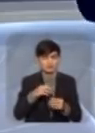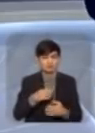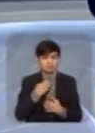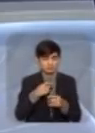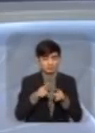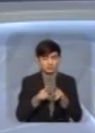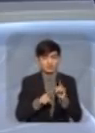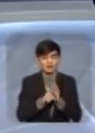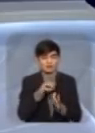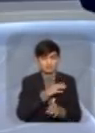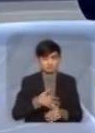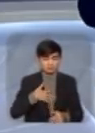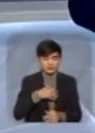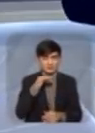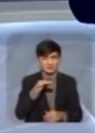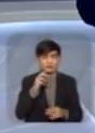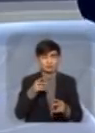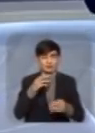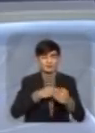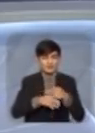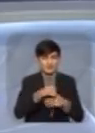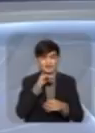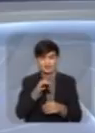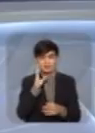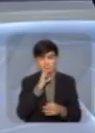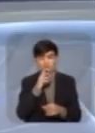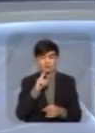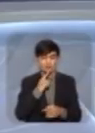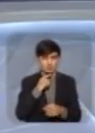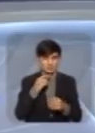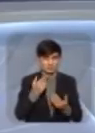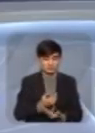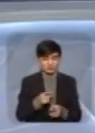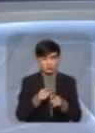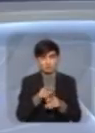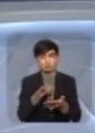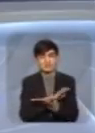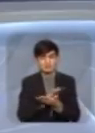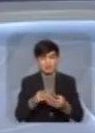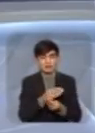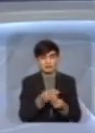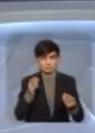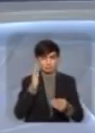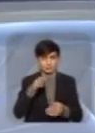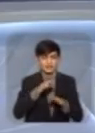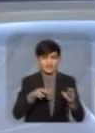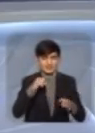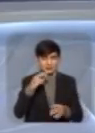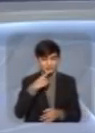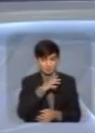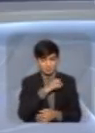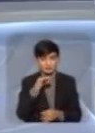көппалалы отбасылар мен мүмкіндігі шектеулі баласы бар жанұялардың балалары балабақшаға тегін барады деп шешім шығарғанды. Ол үшін аз